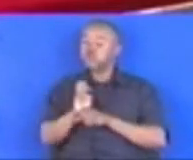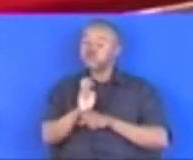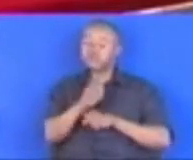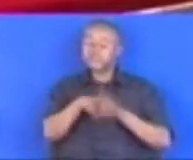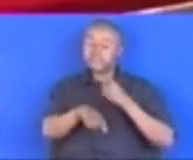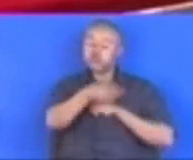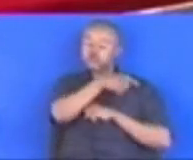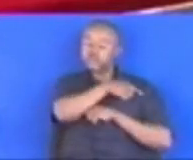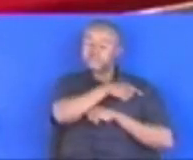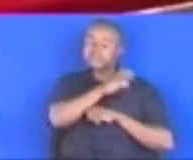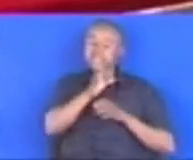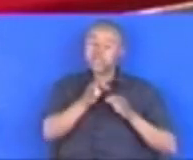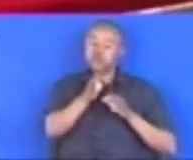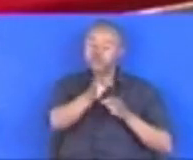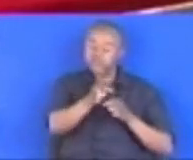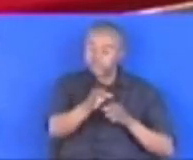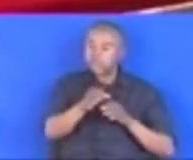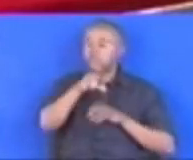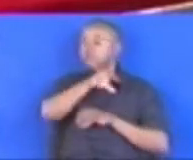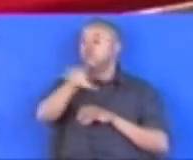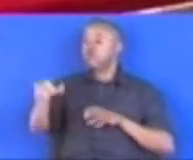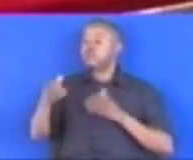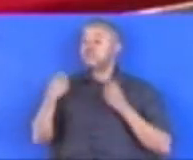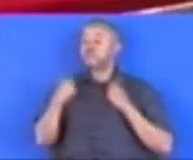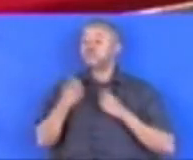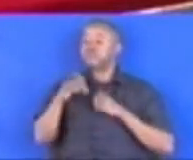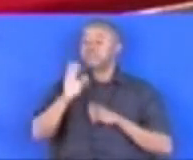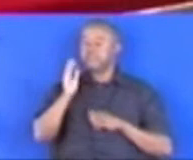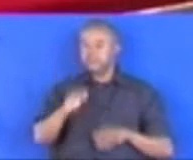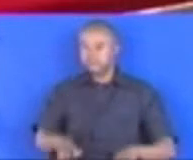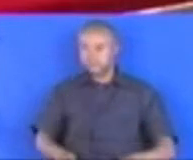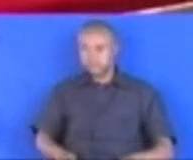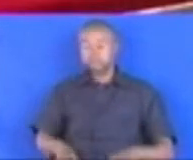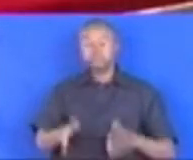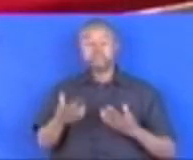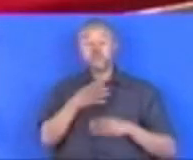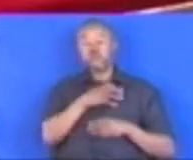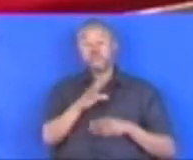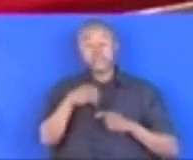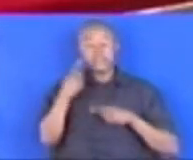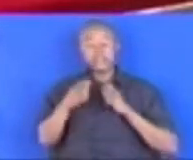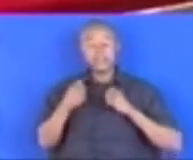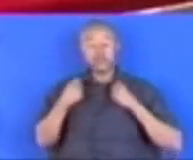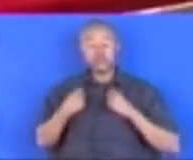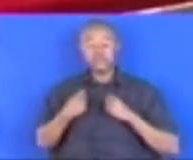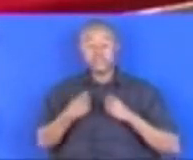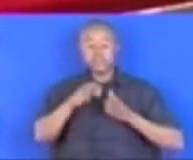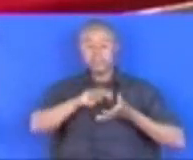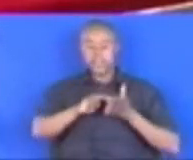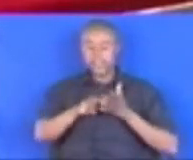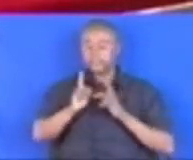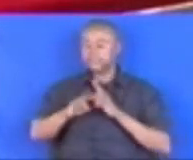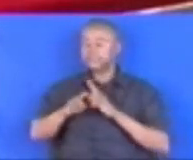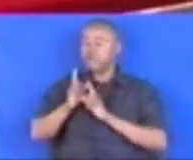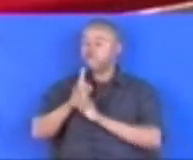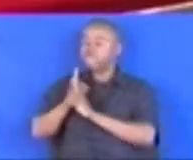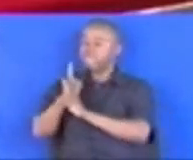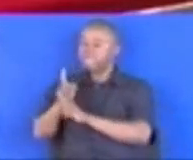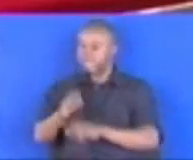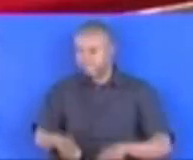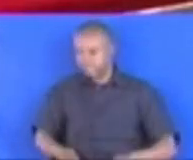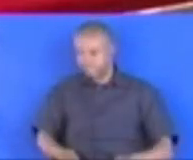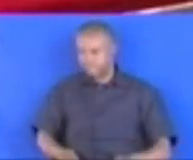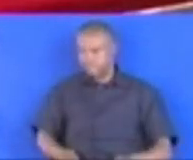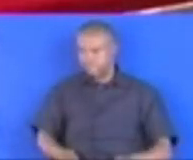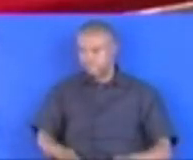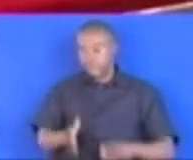za rufaa za mikoa unahitaji juhudi zaidi. Hivyo wizara itaendelea kuboresha mikakati na ufuatiliaji. Kuhusu sura ya